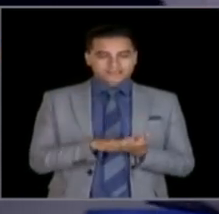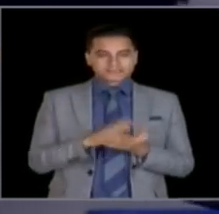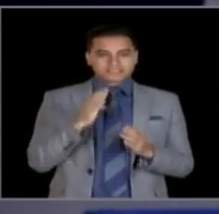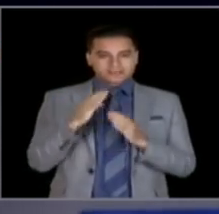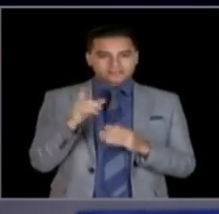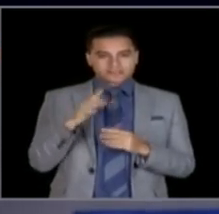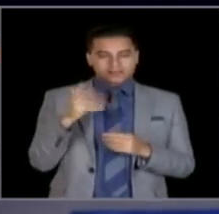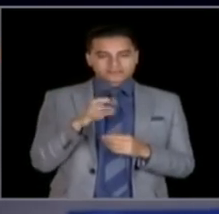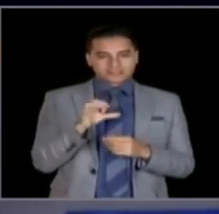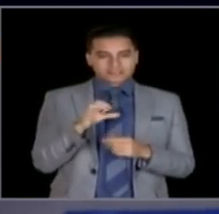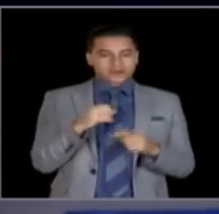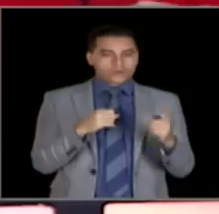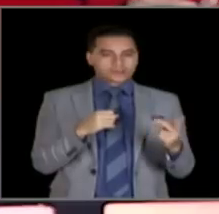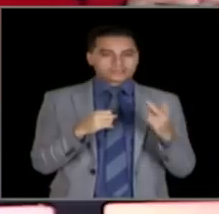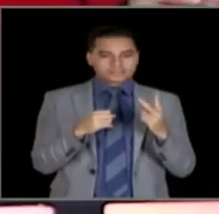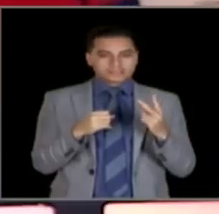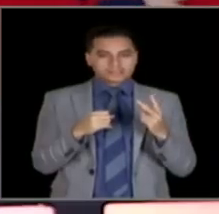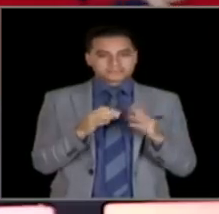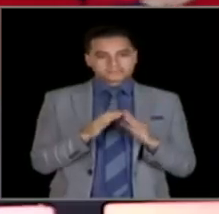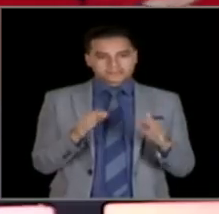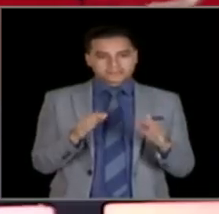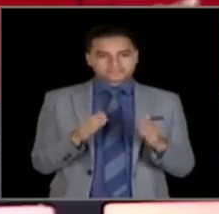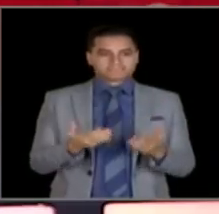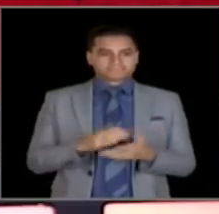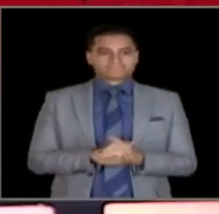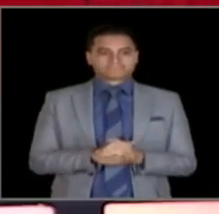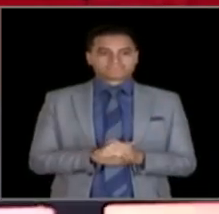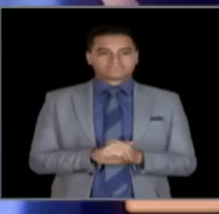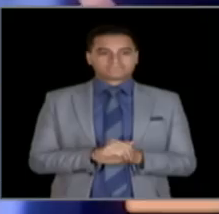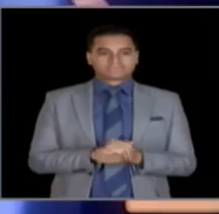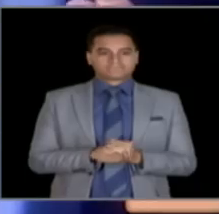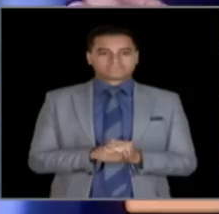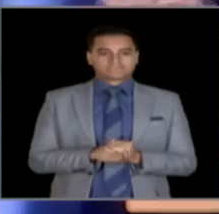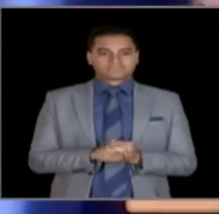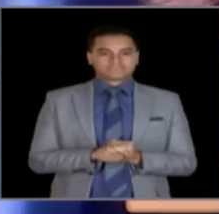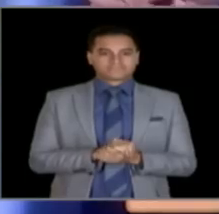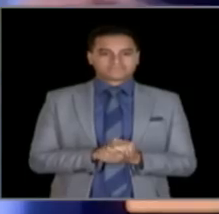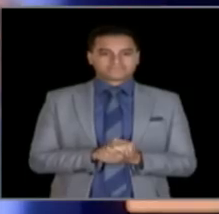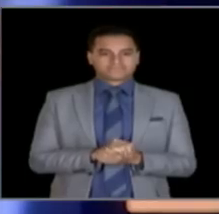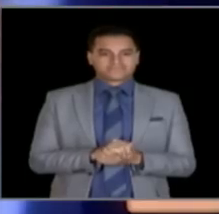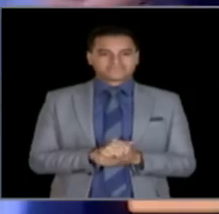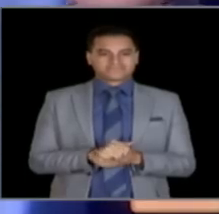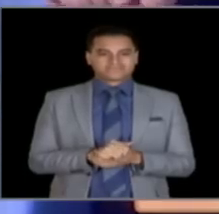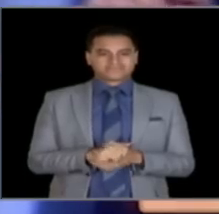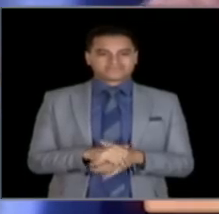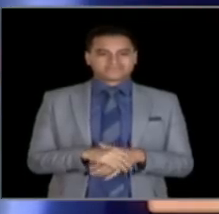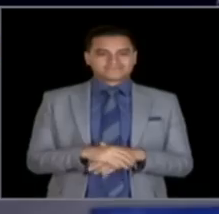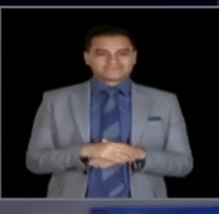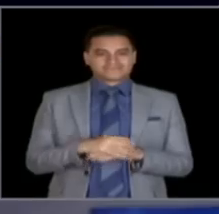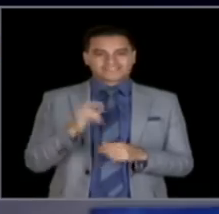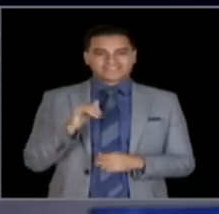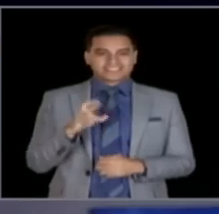5 إجابات صح من 9، وأحمد سعيد 2 من 9. زيزينيا محمد الحلو، افتكرتها بعد ما قلت لحضرتك محمد